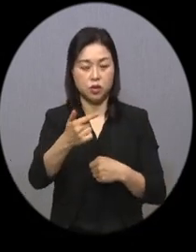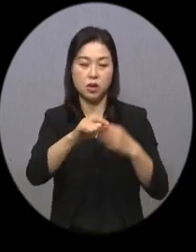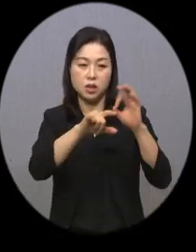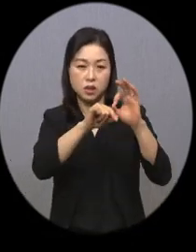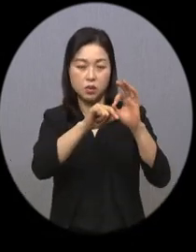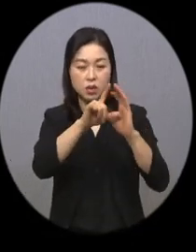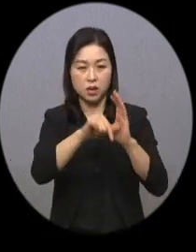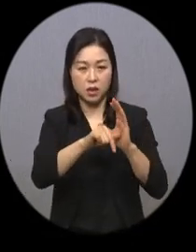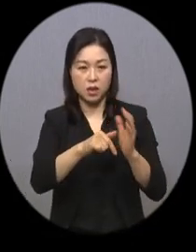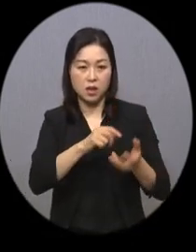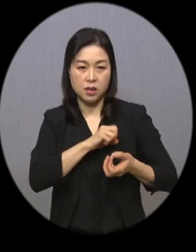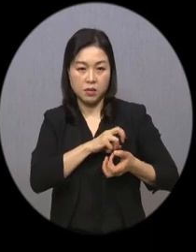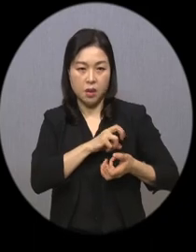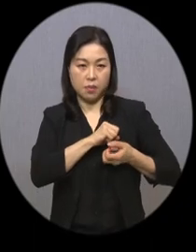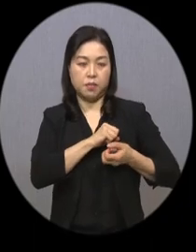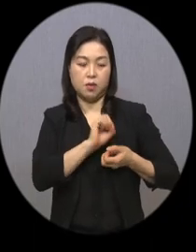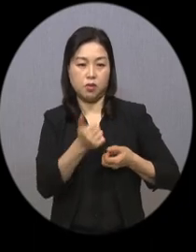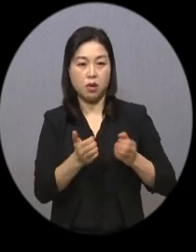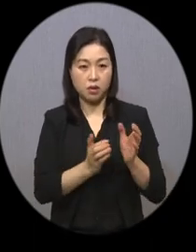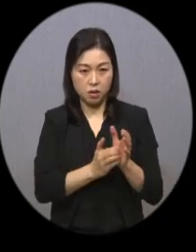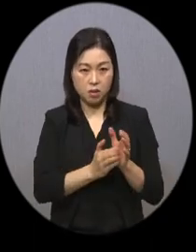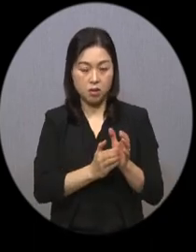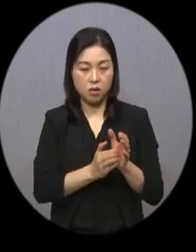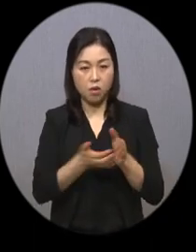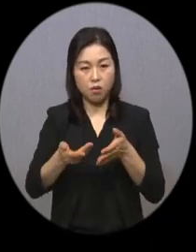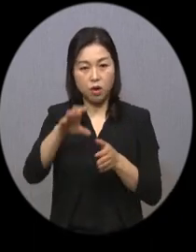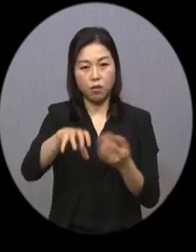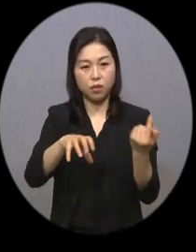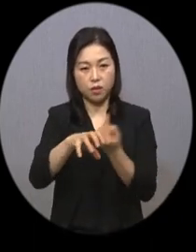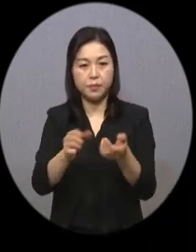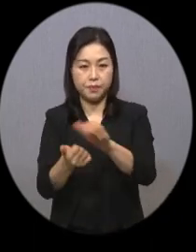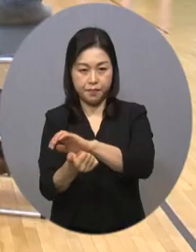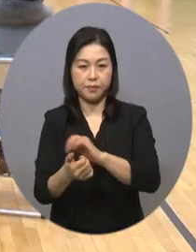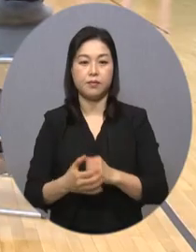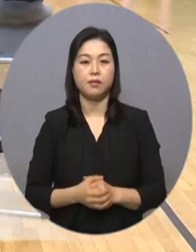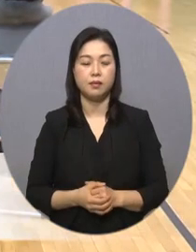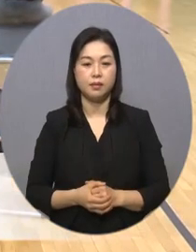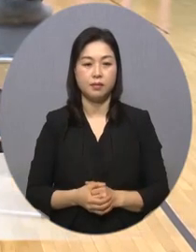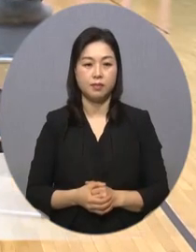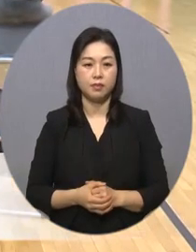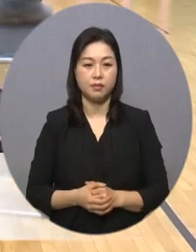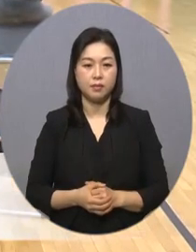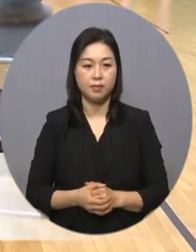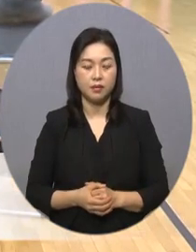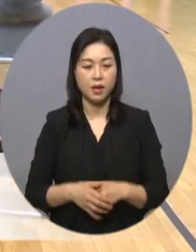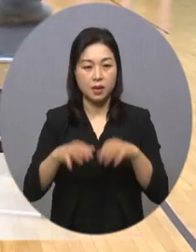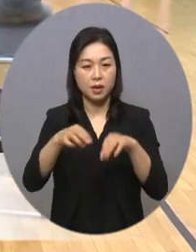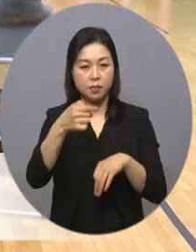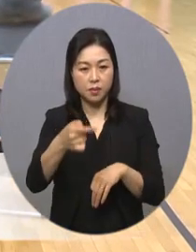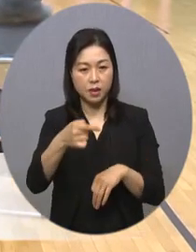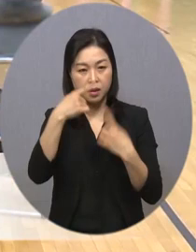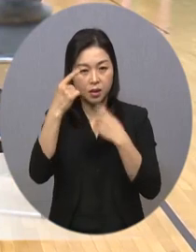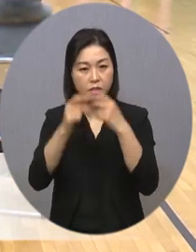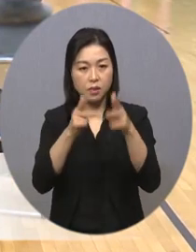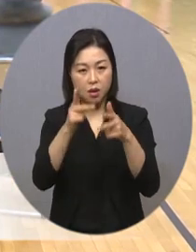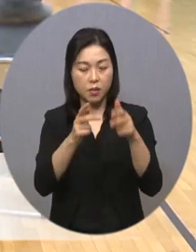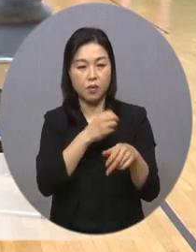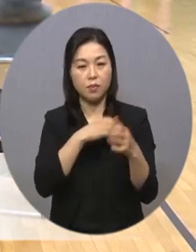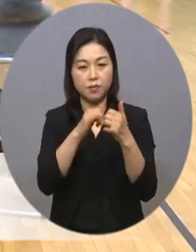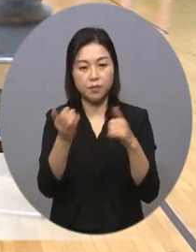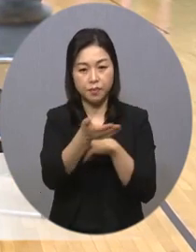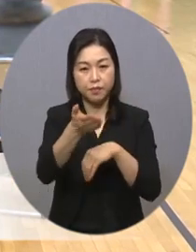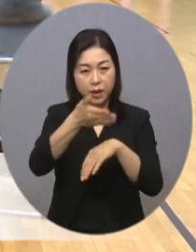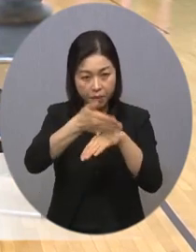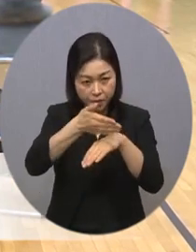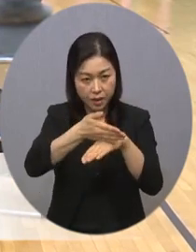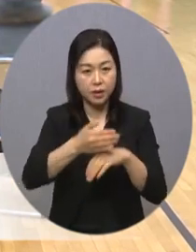10월 심장마비로 사망했으며 고향에 묻혔습니다. 우리 김일 기념사업회 회원 여러분들께 진심으로 감사의